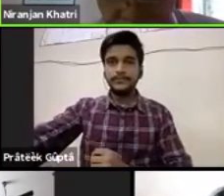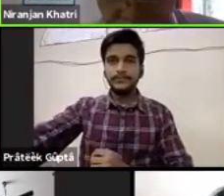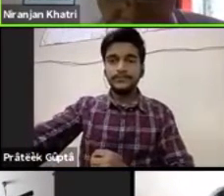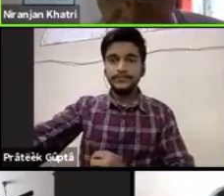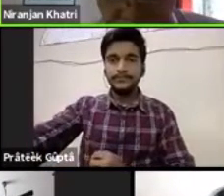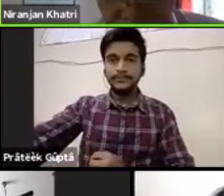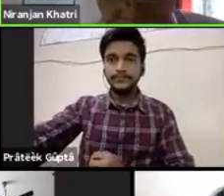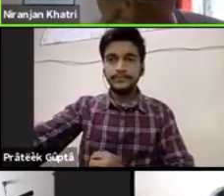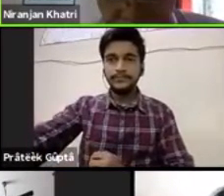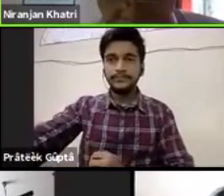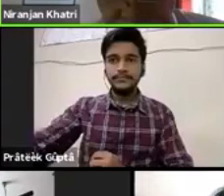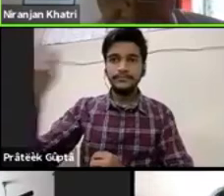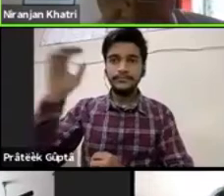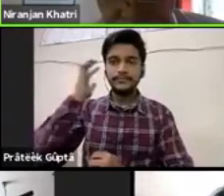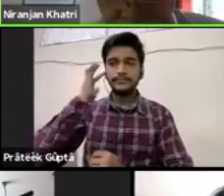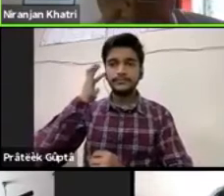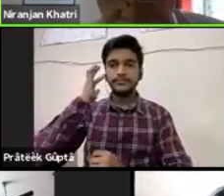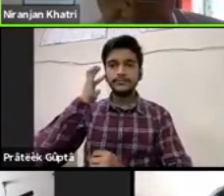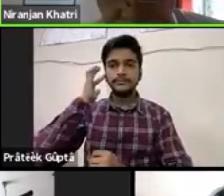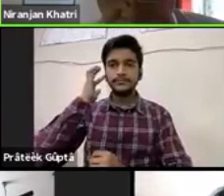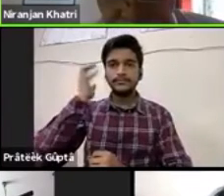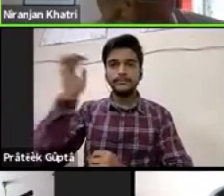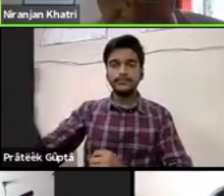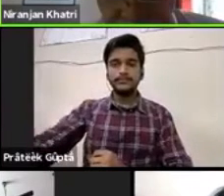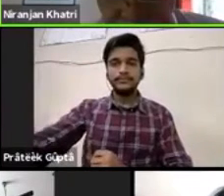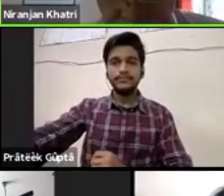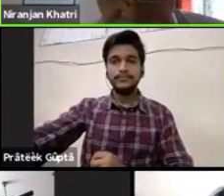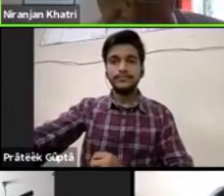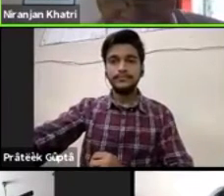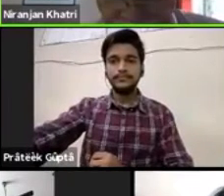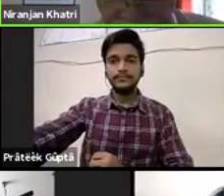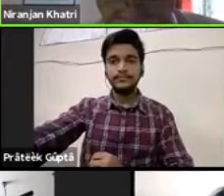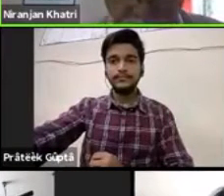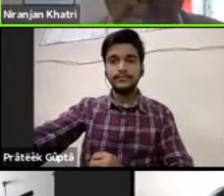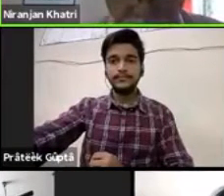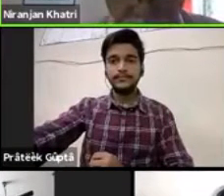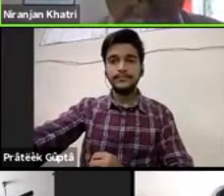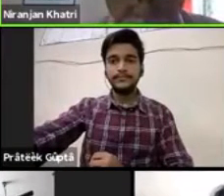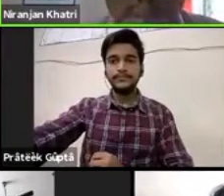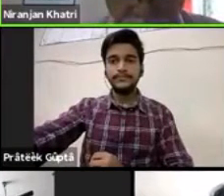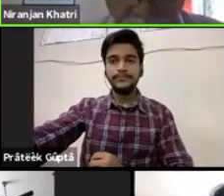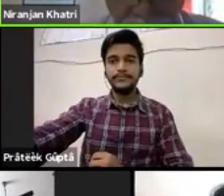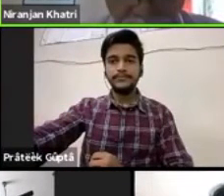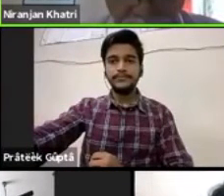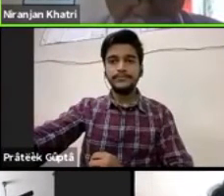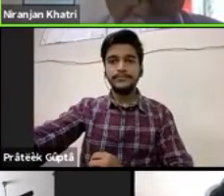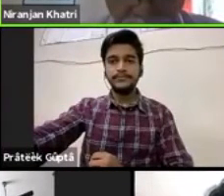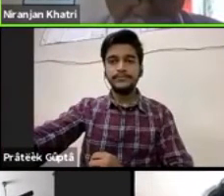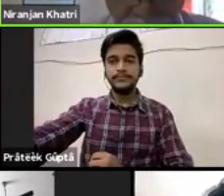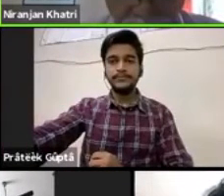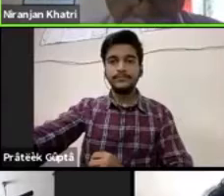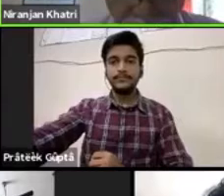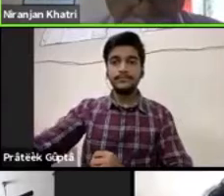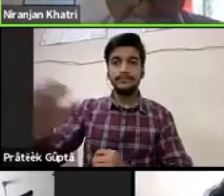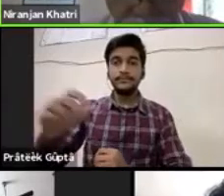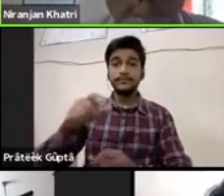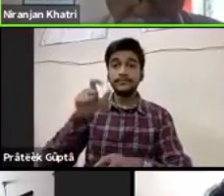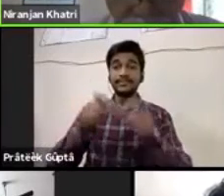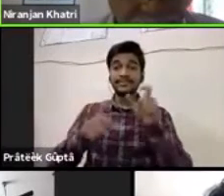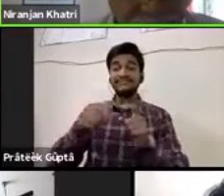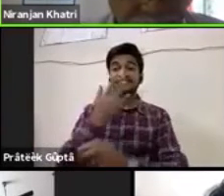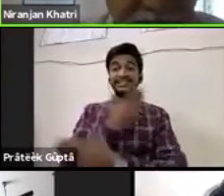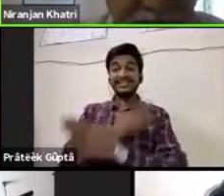मेरी तरफ से और साथी की तरफ से मेरा नाम निरंजन खत्री है. तो ये दिव्यांग के क्षेत्र